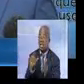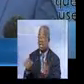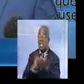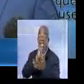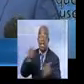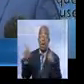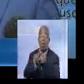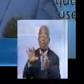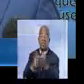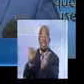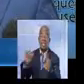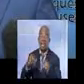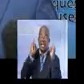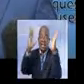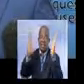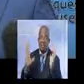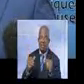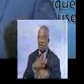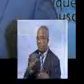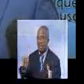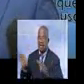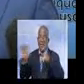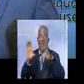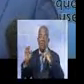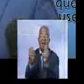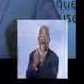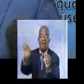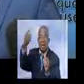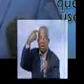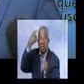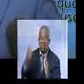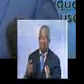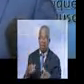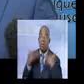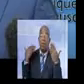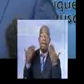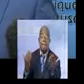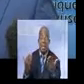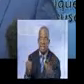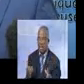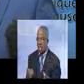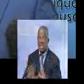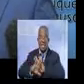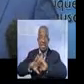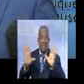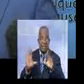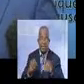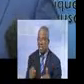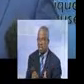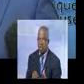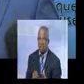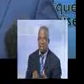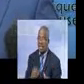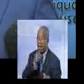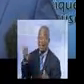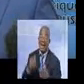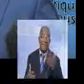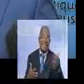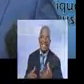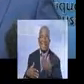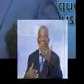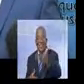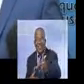apprécie. Et globalement, on voit qu'est-ce qu'il faut faire. Est-ce qu'il faut remplacer les titulaires? Mais dans tous les cas, ces travaux-là doivent continuer et